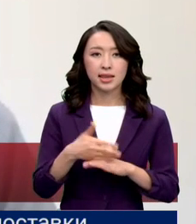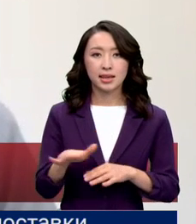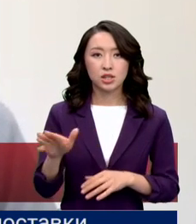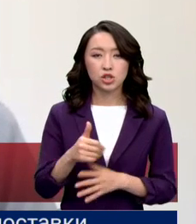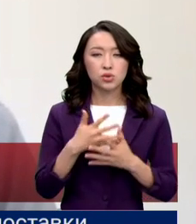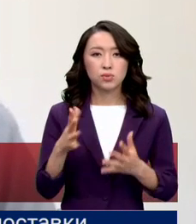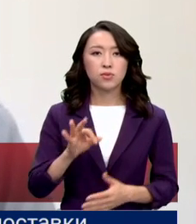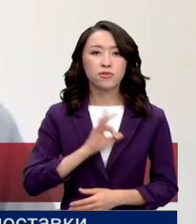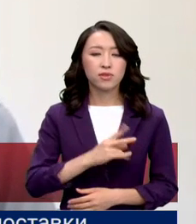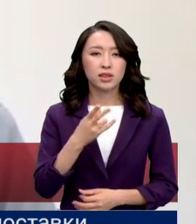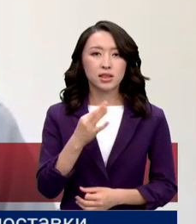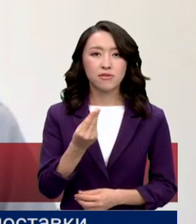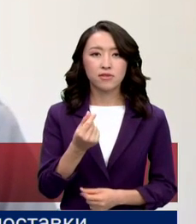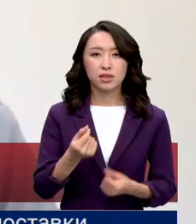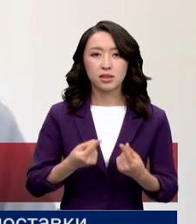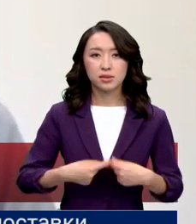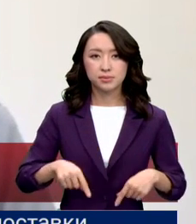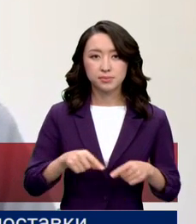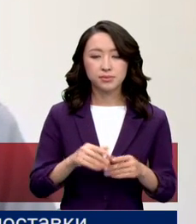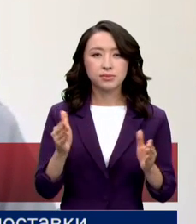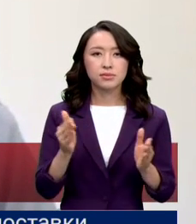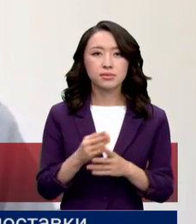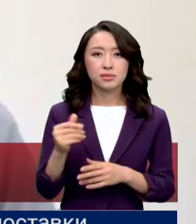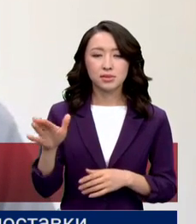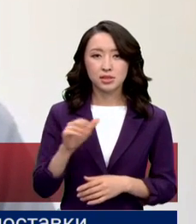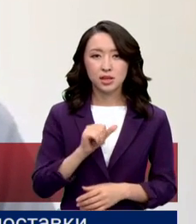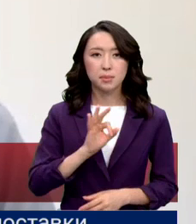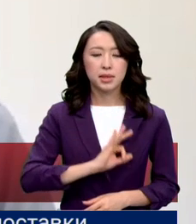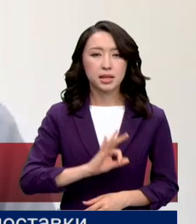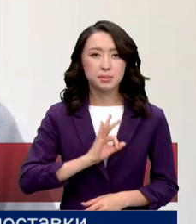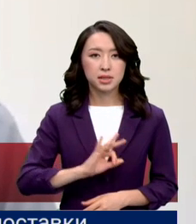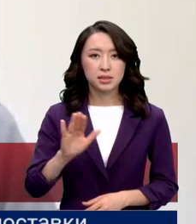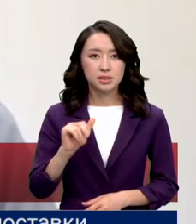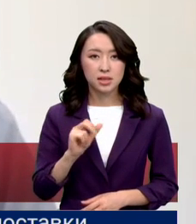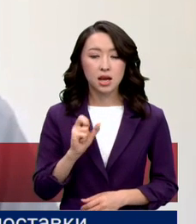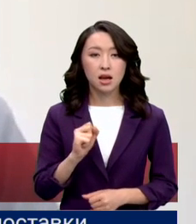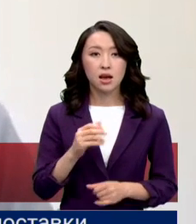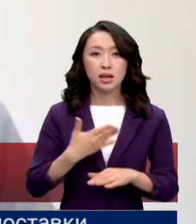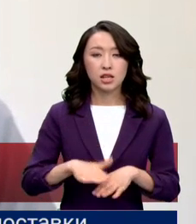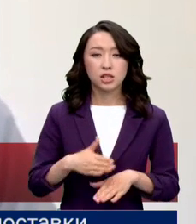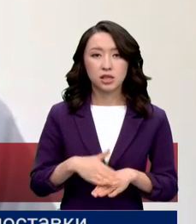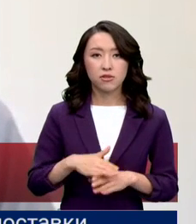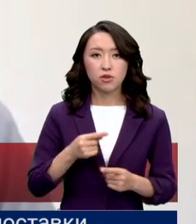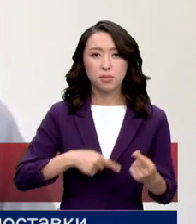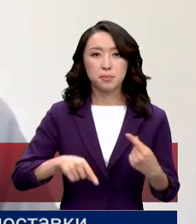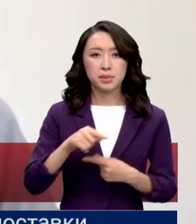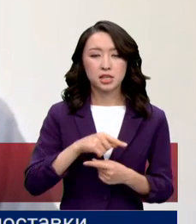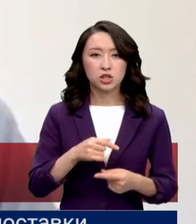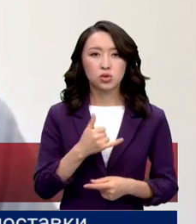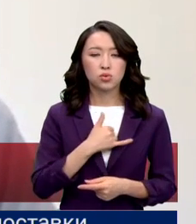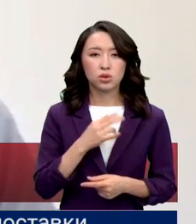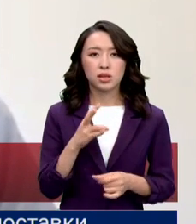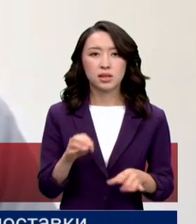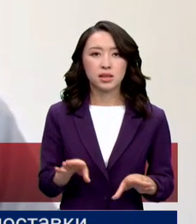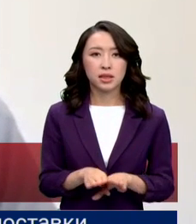более выгодно для финансовых организаций, это микрозаймы, да, потребительские займы, а при этом кредитование бизнеса у нас не